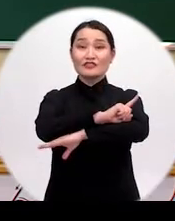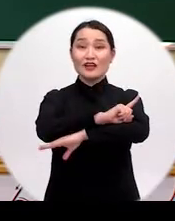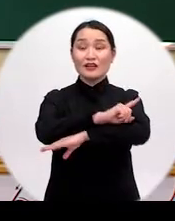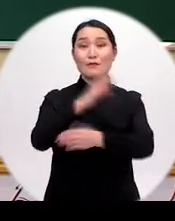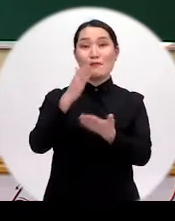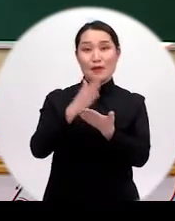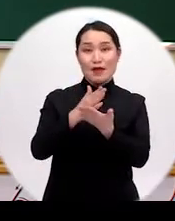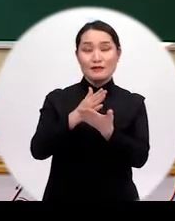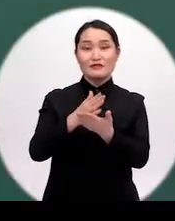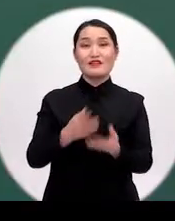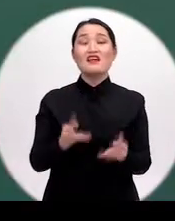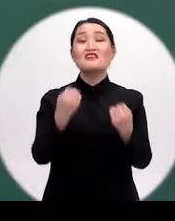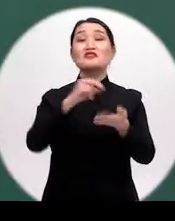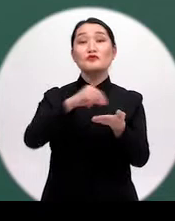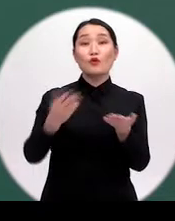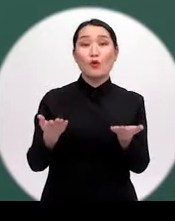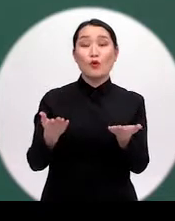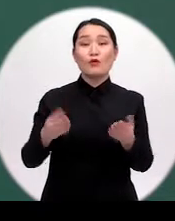гэсэн дугаарыг бичгөө?